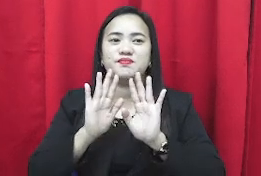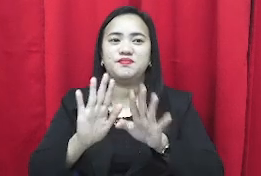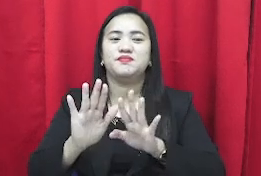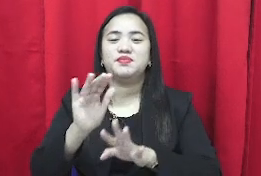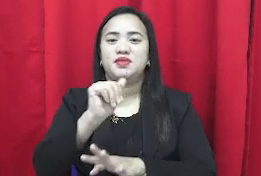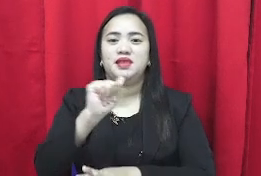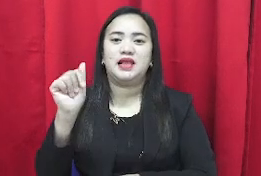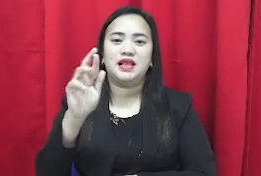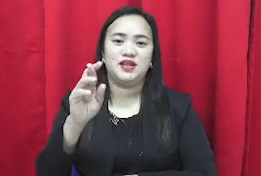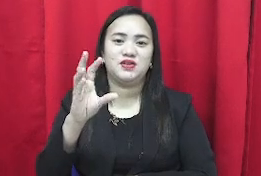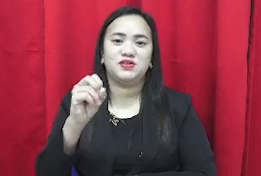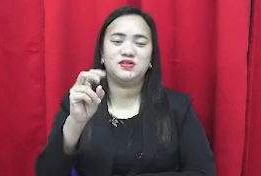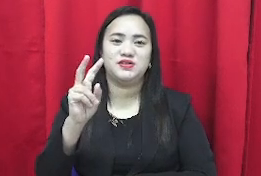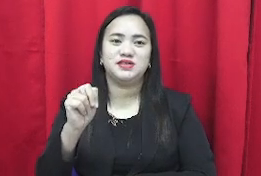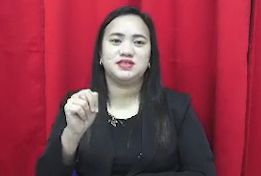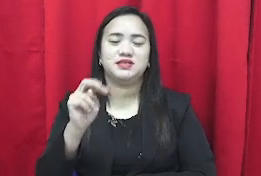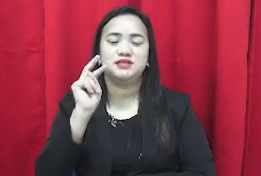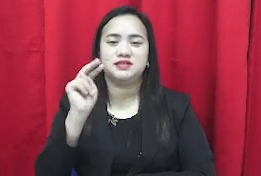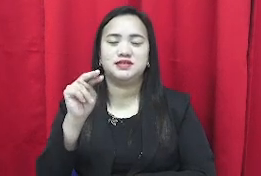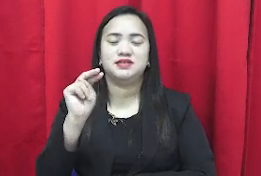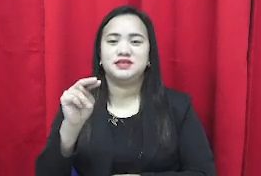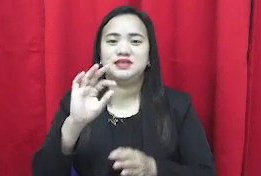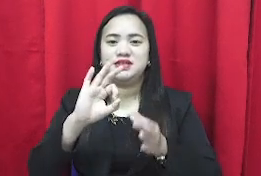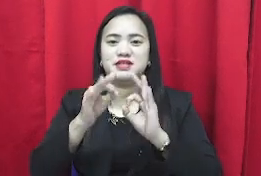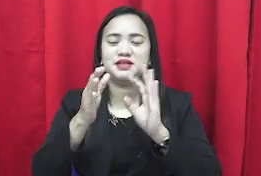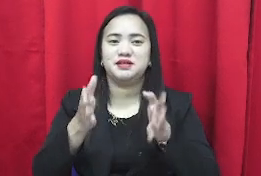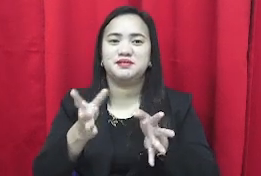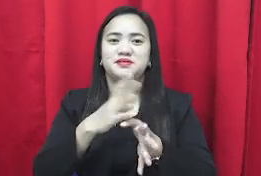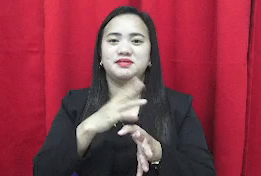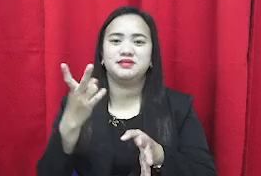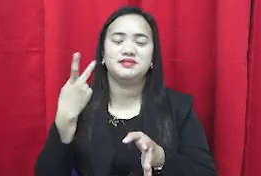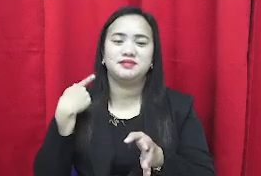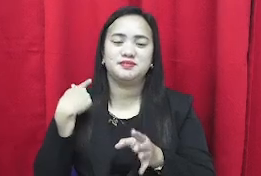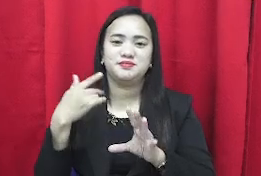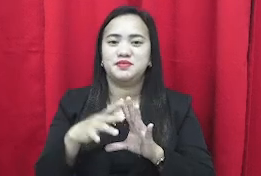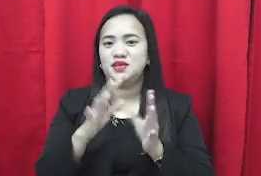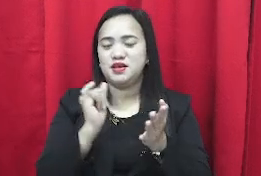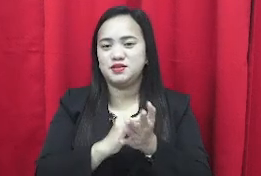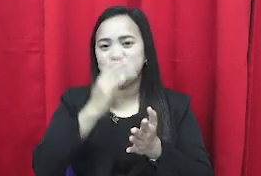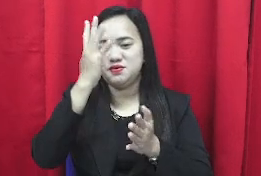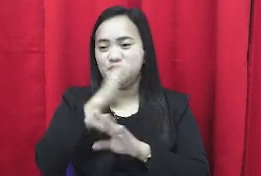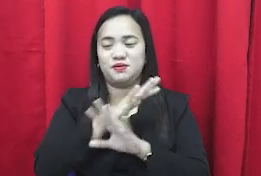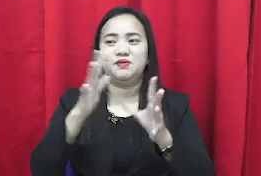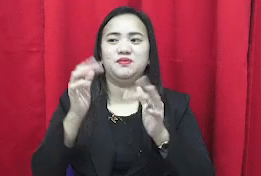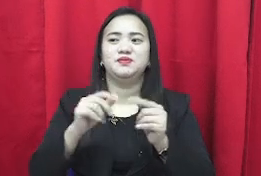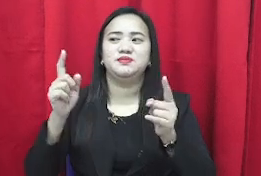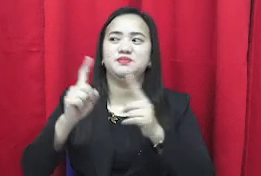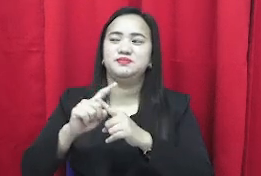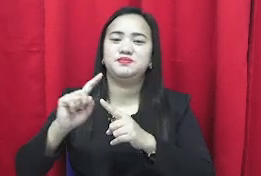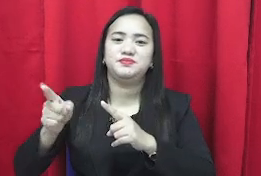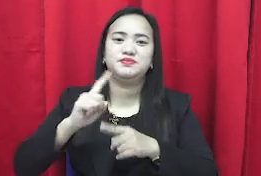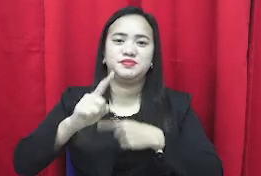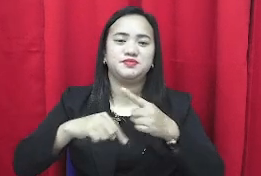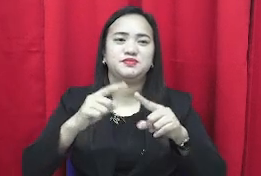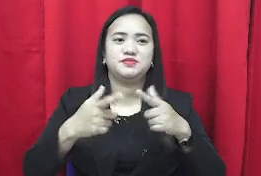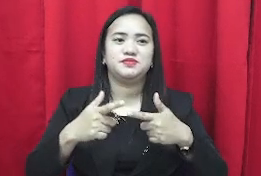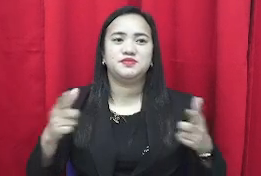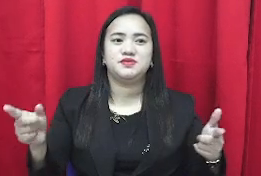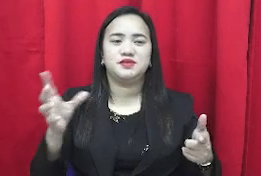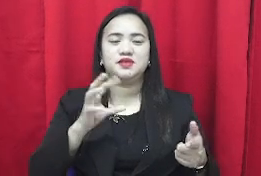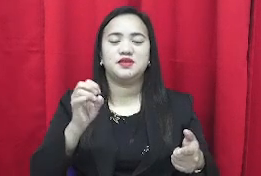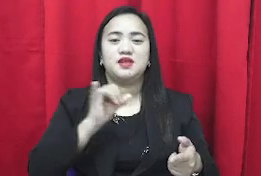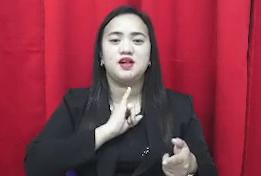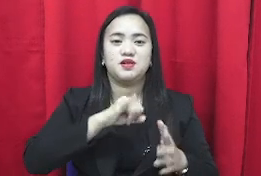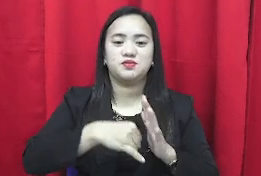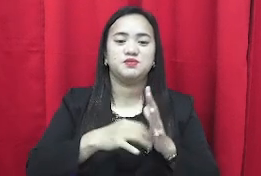ng interpreter pero sabi niya eh Ayaw niya na rin eh pero talagang ah Siya lang naman ang gusto ko